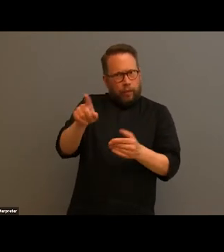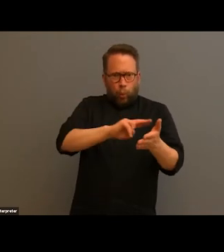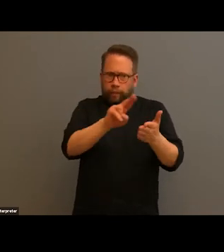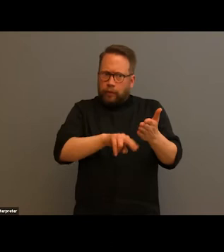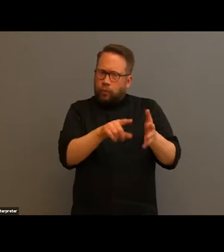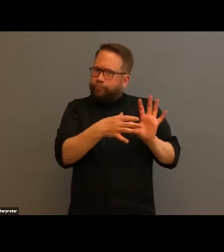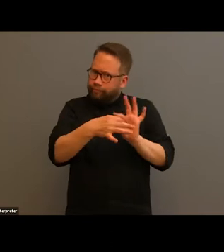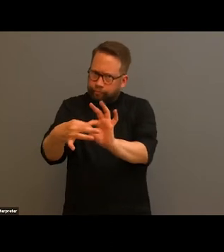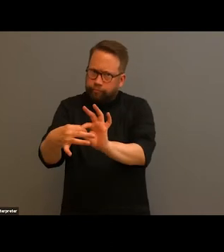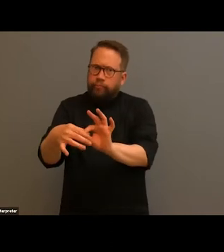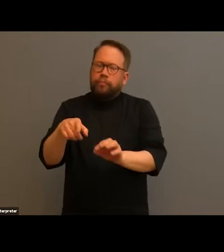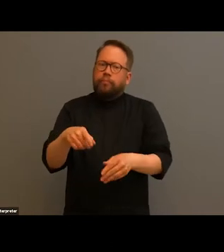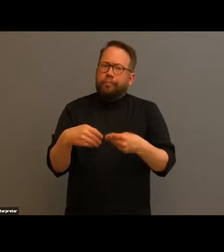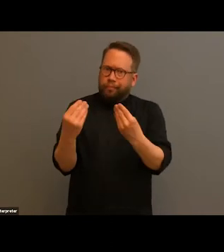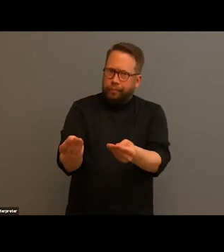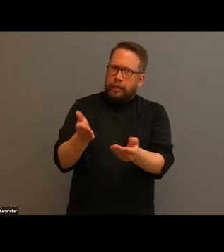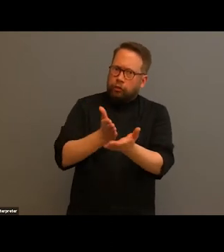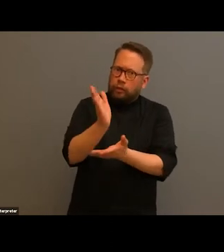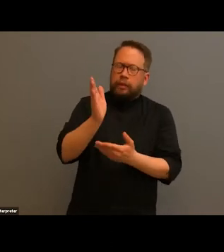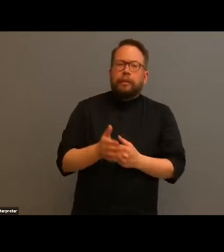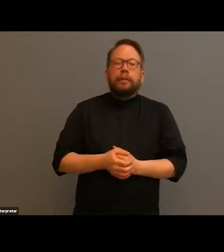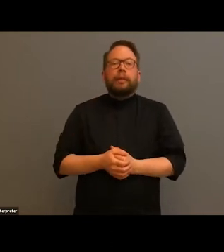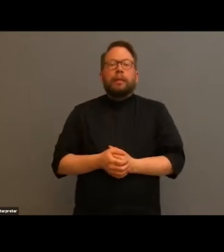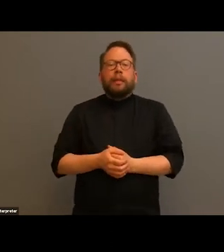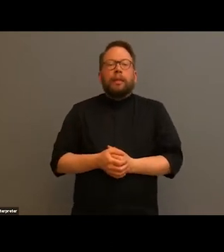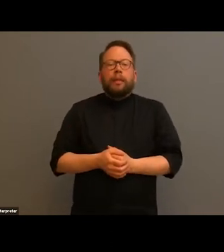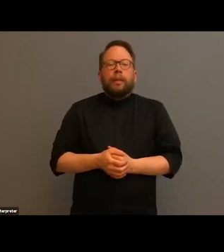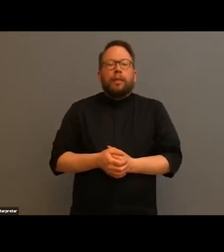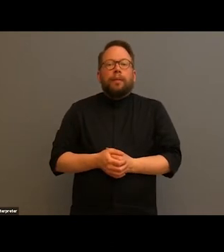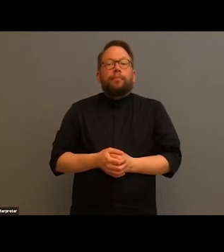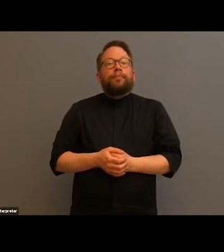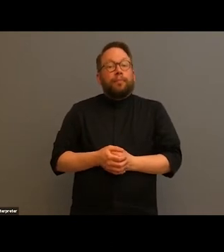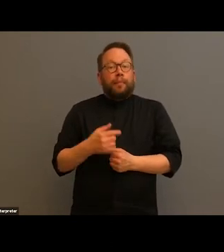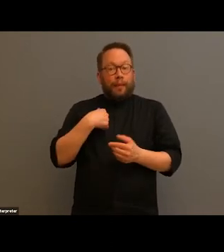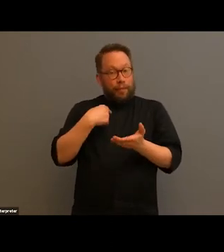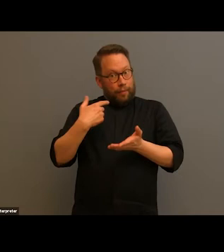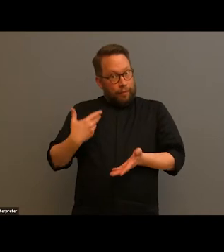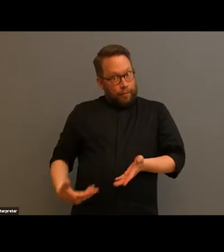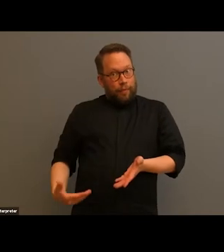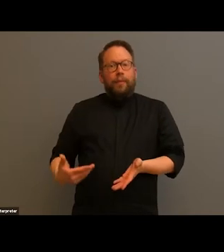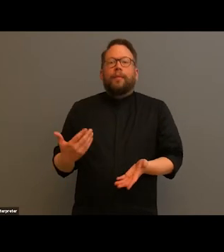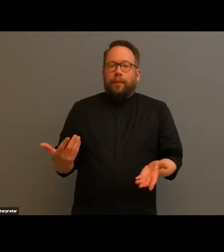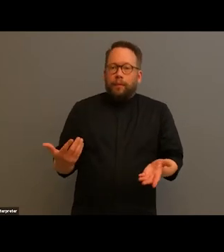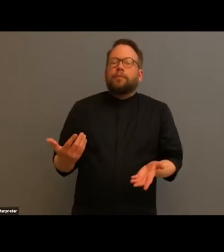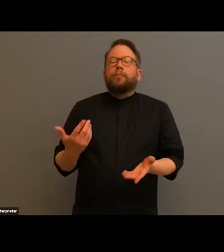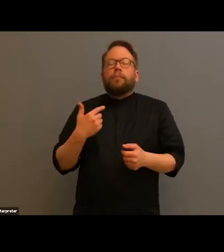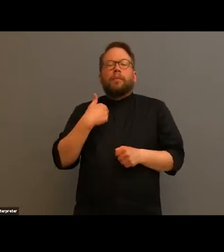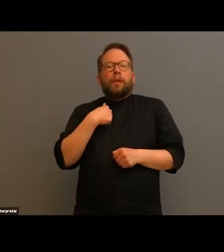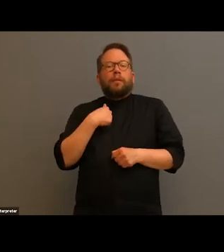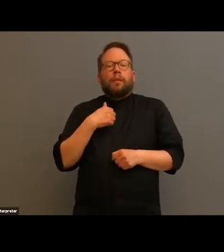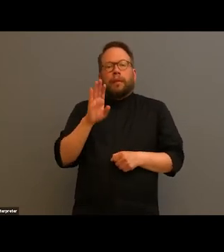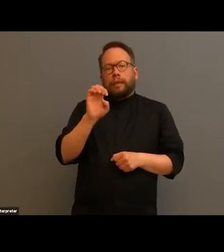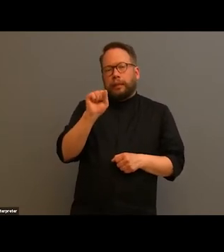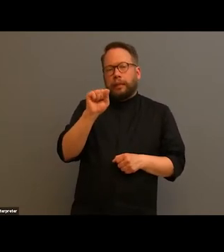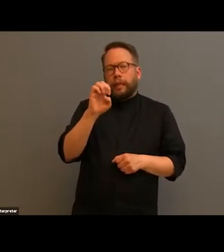2020. Jag heter Sebastian Herregård och går första året på lagmansgymnasiet på industri. Och på fritiden håller jag på med simning,